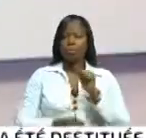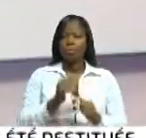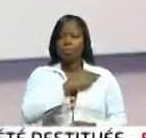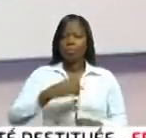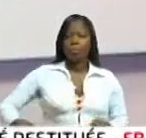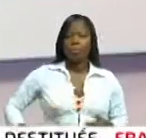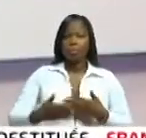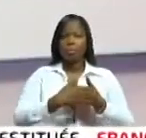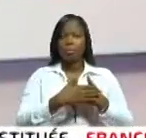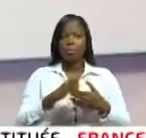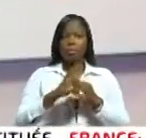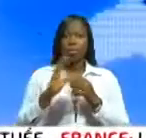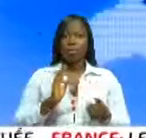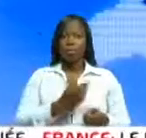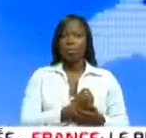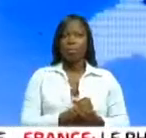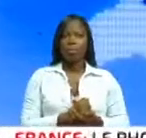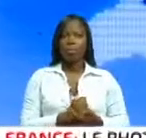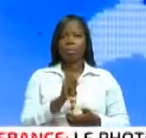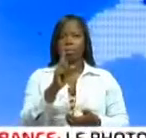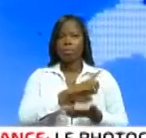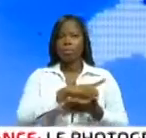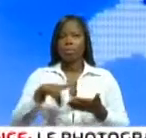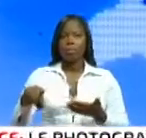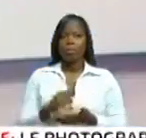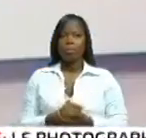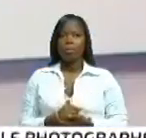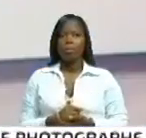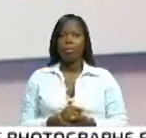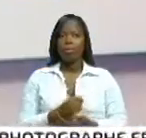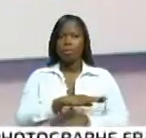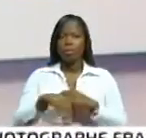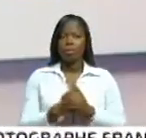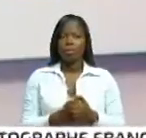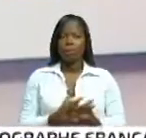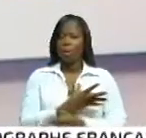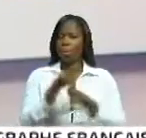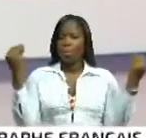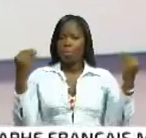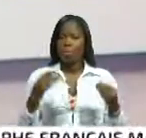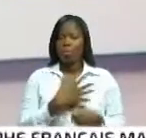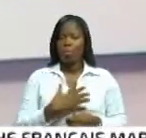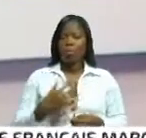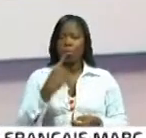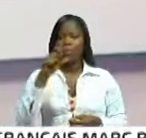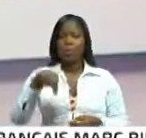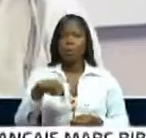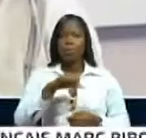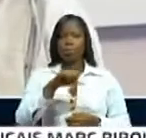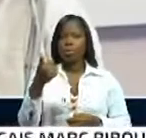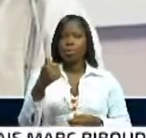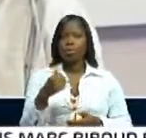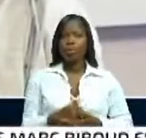côté de nous et qu à l'intervalle d'une semaine que ces mecs puisse tout ce voile utilisée et dire que un autre